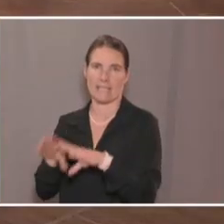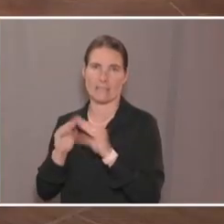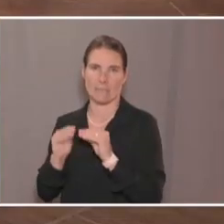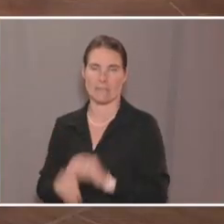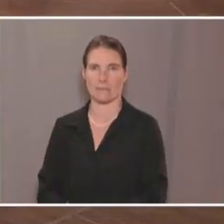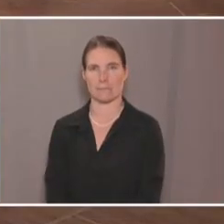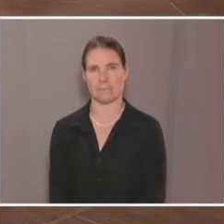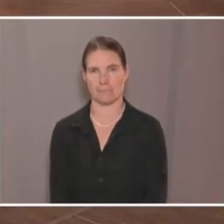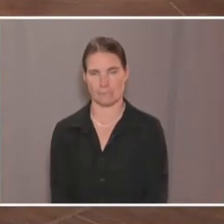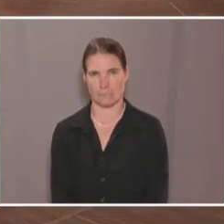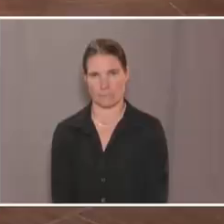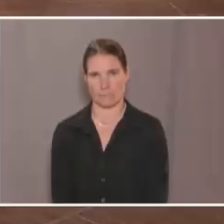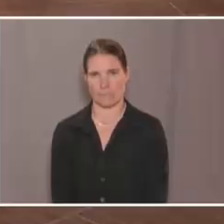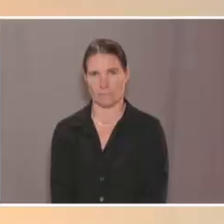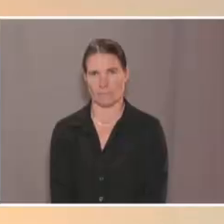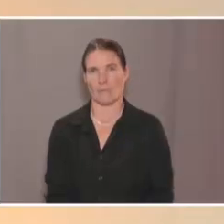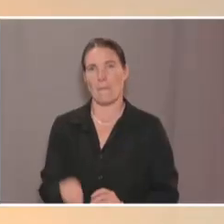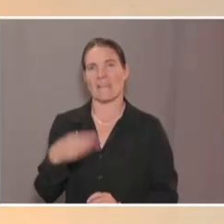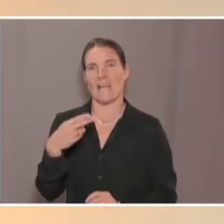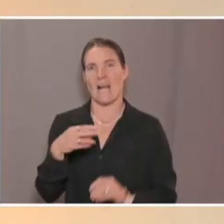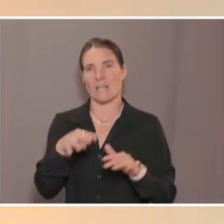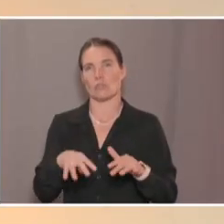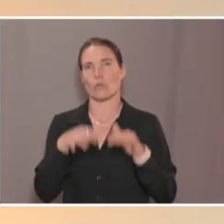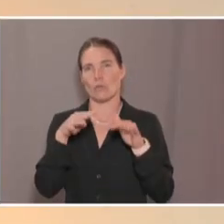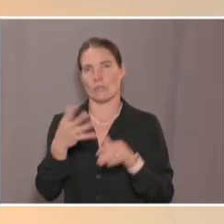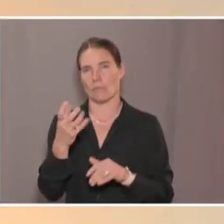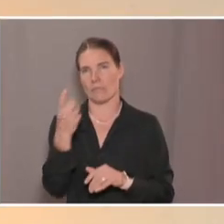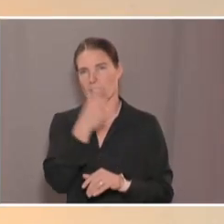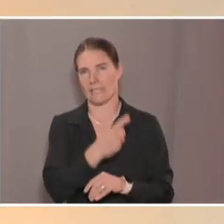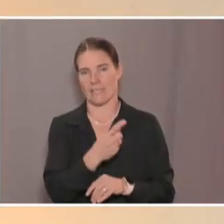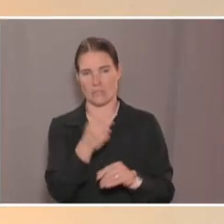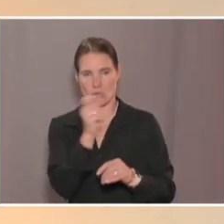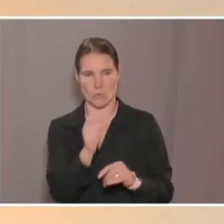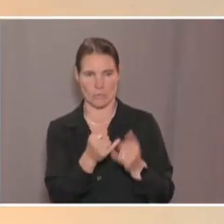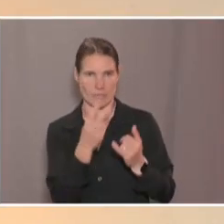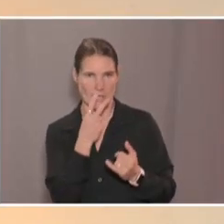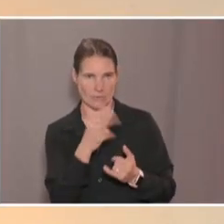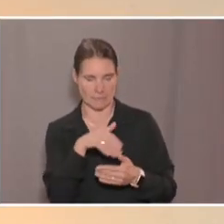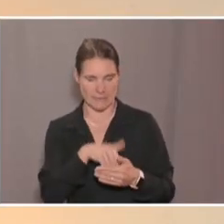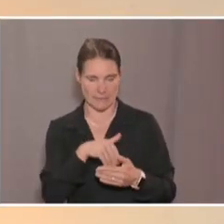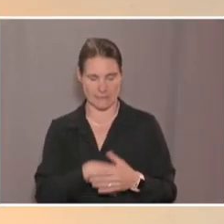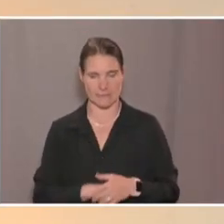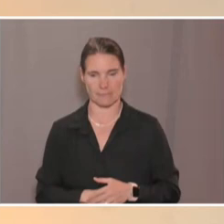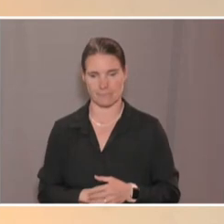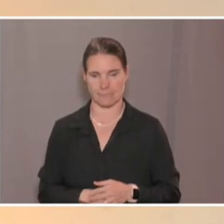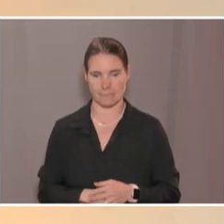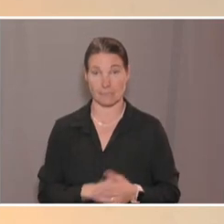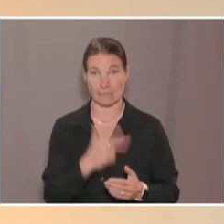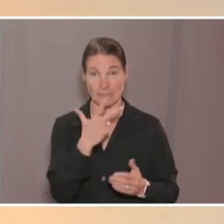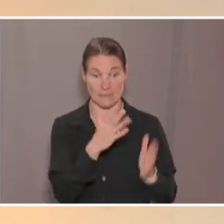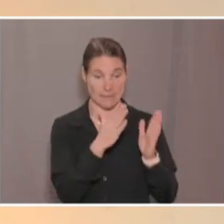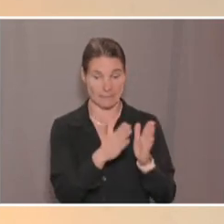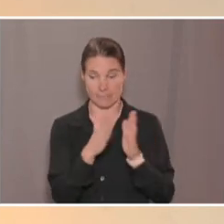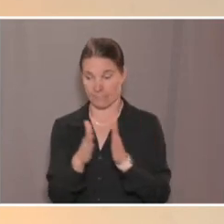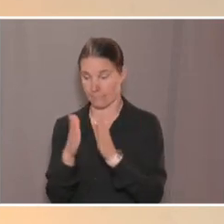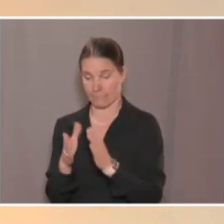Wie sah das Studium an der PH in den 1950ern konkret aus? Blicken wir exemplarisch auf drei